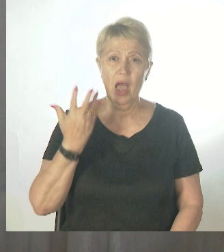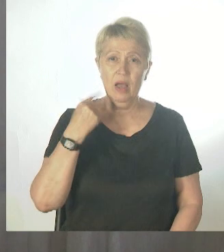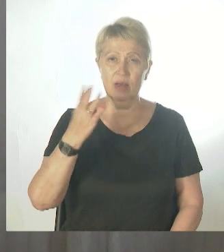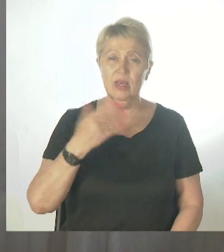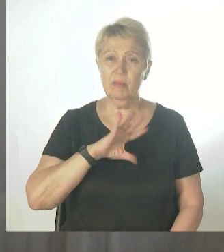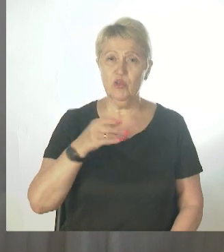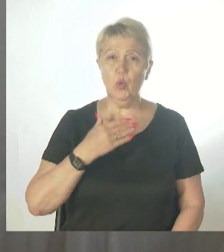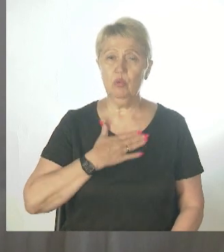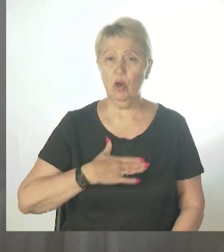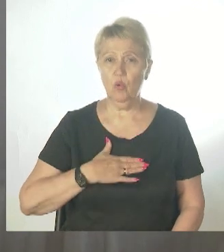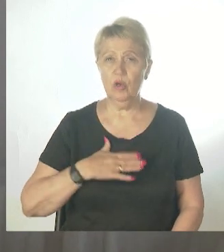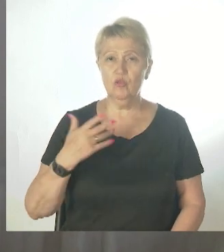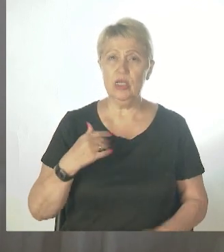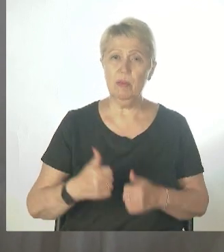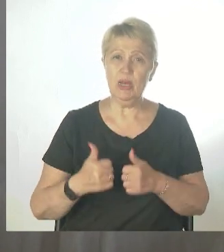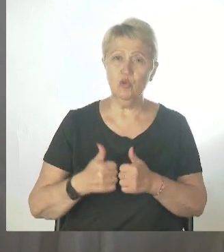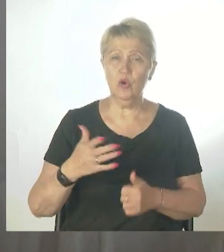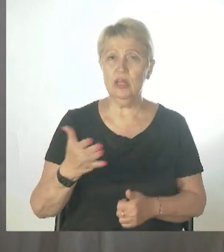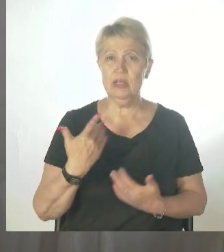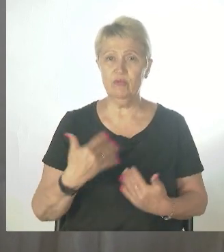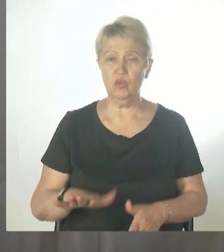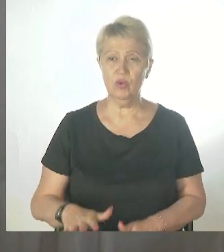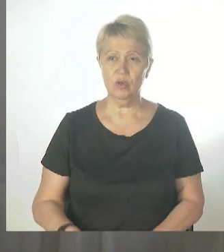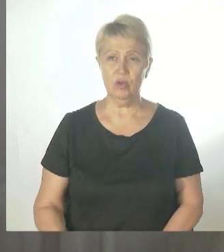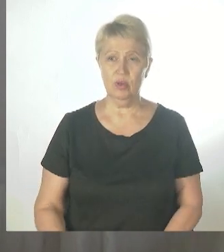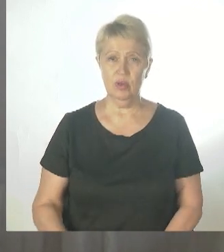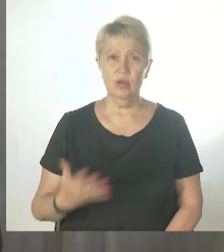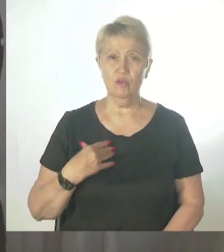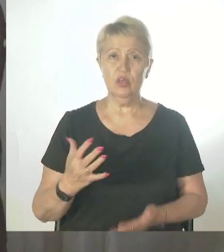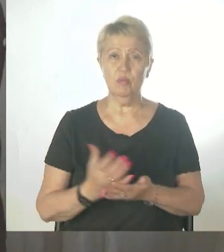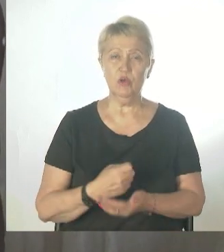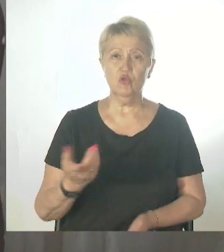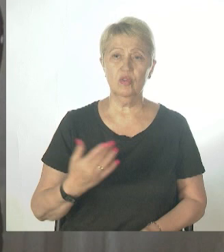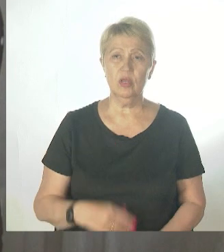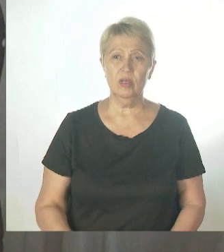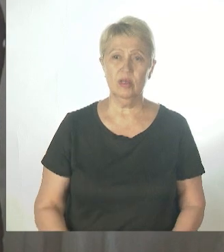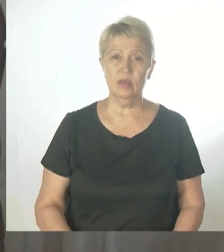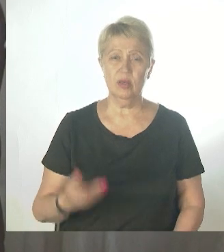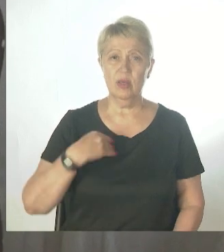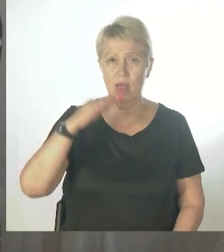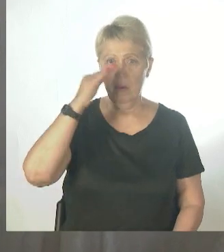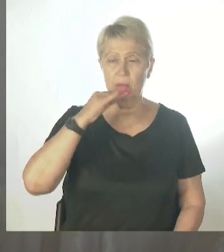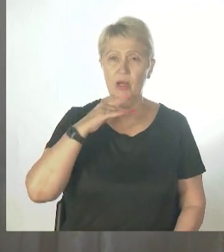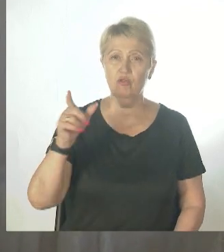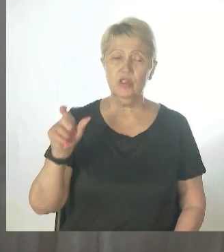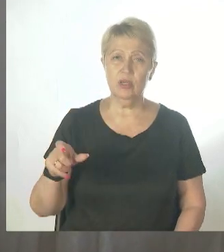смирились, притерлись, и мне пришлось много смиряться, когда он батюшкой стал, тем более он